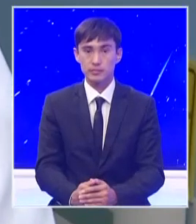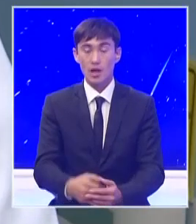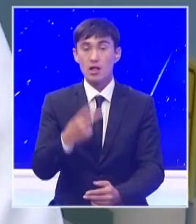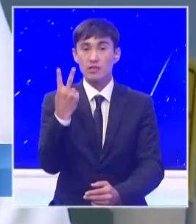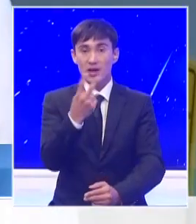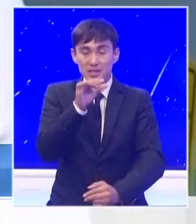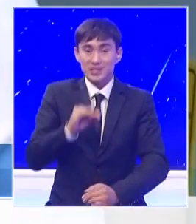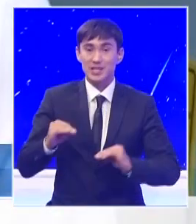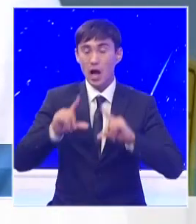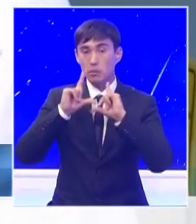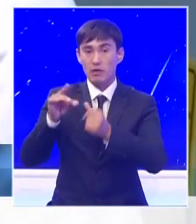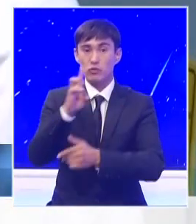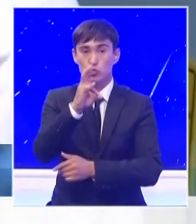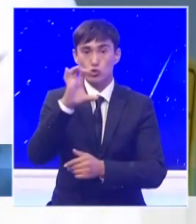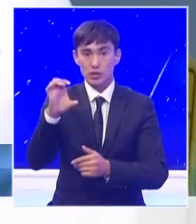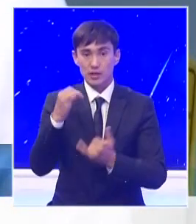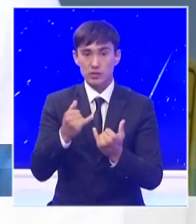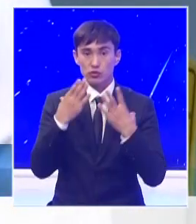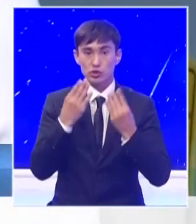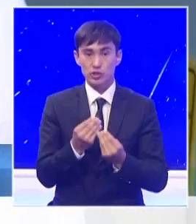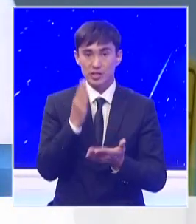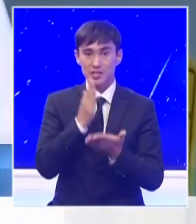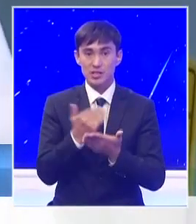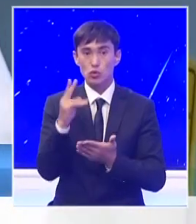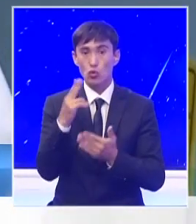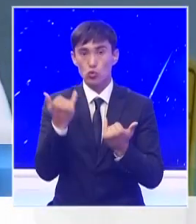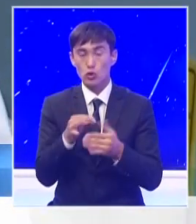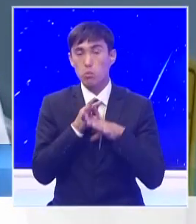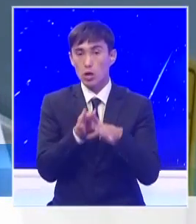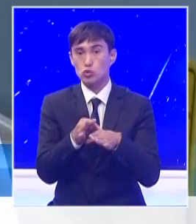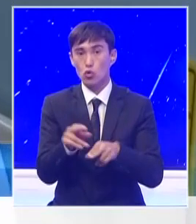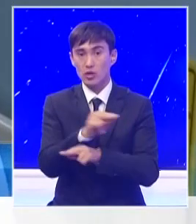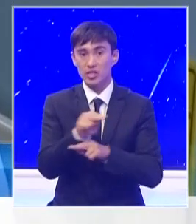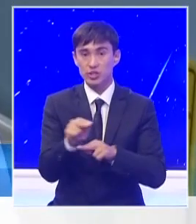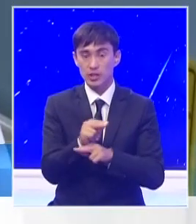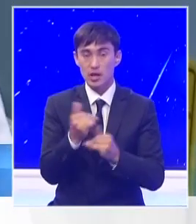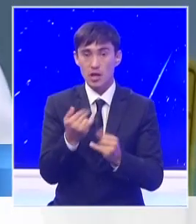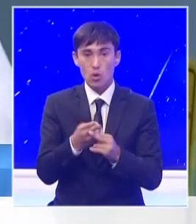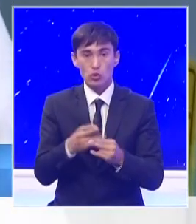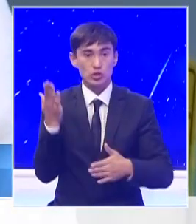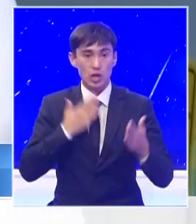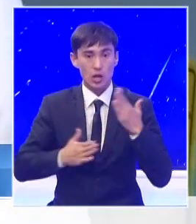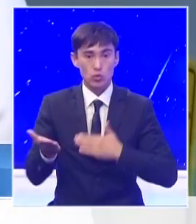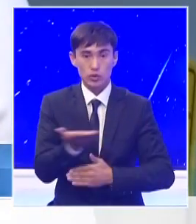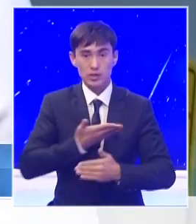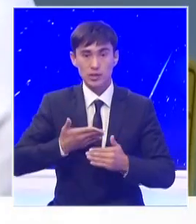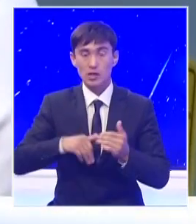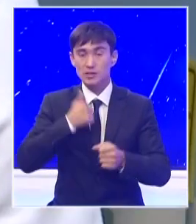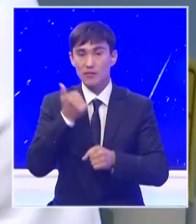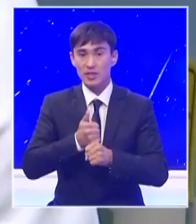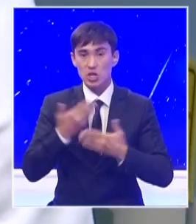Двоих детей отправили в Нур-Султан. На сегодняшний день есть и те, кто уже прошел курсы лечения. Это очень радует нас.